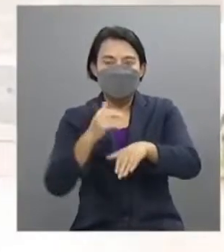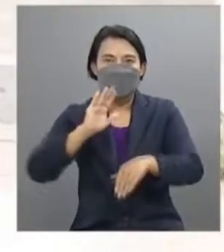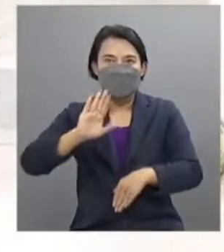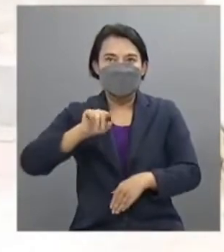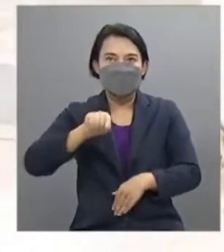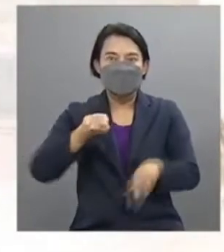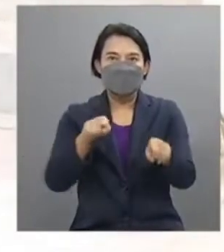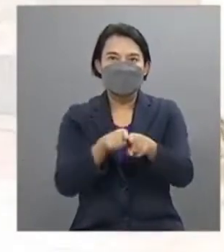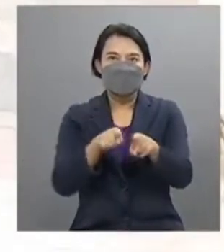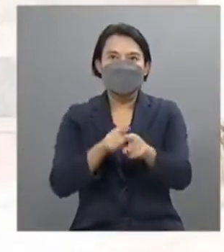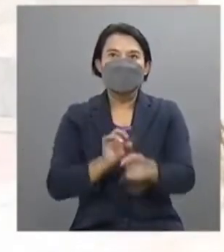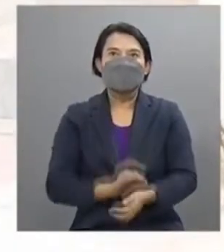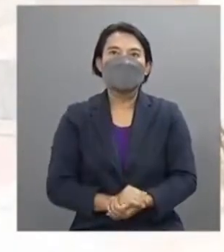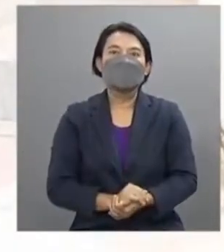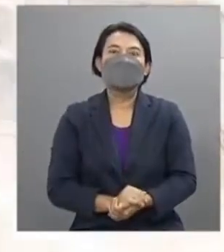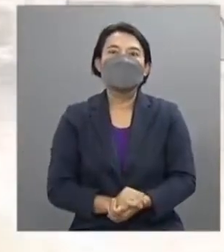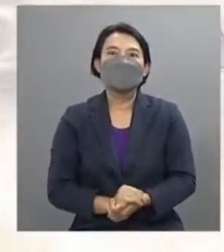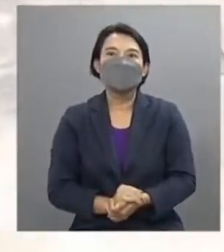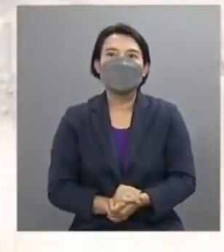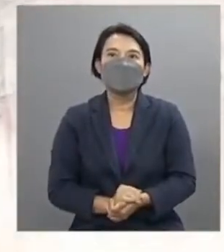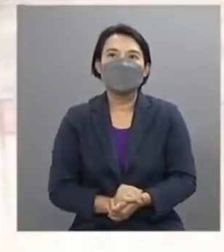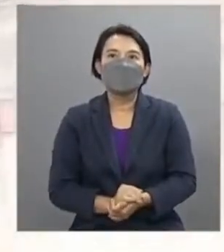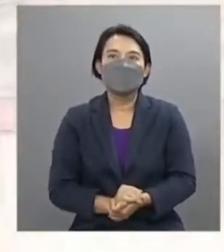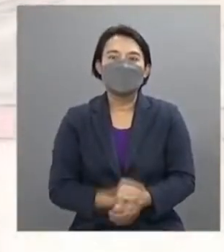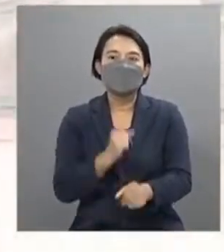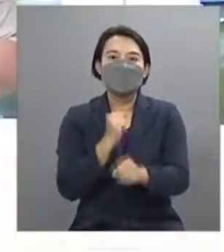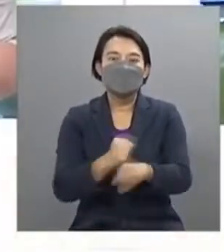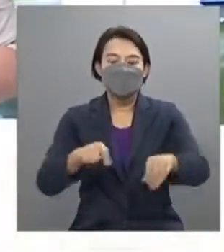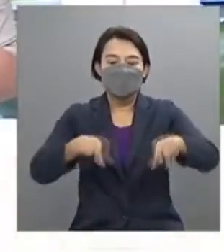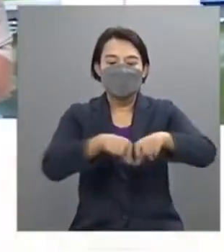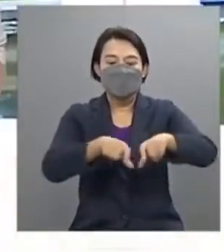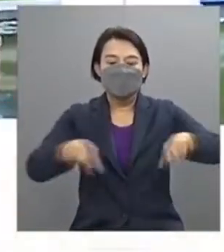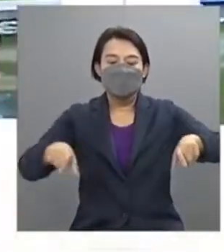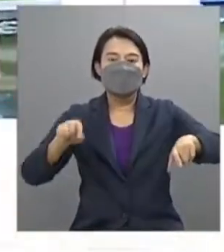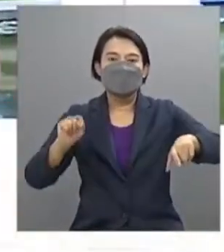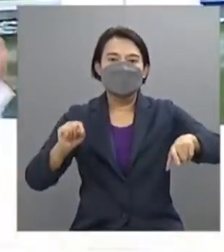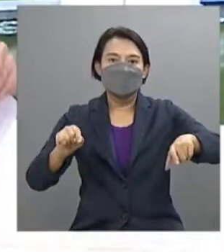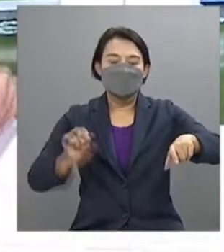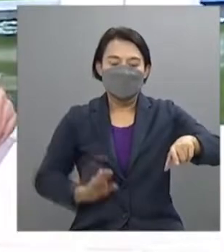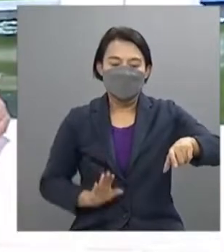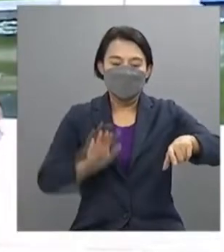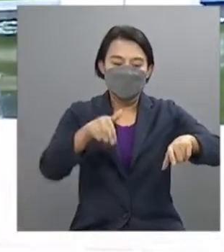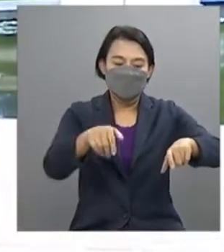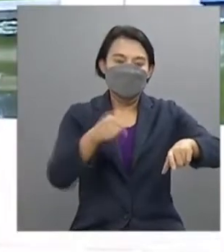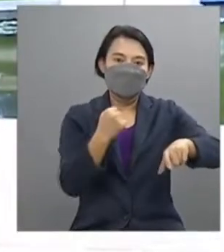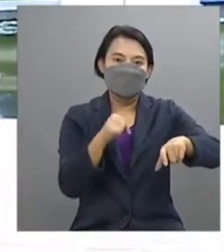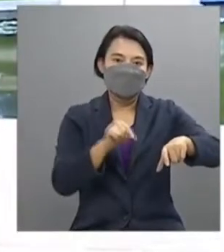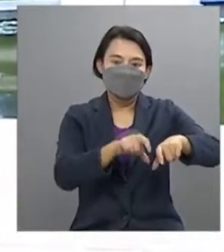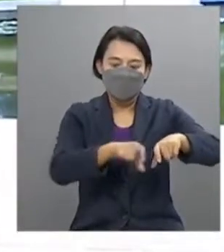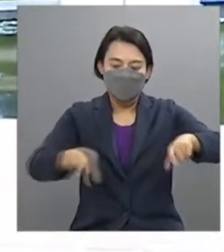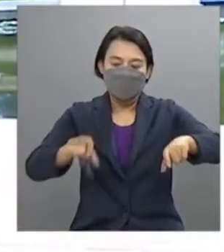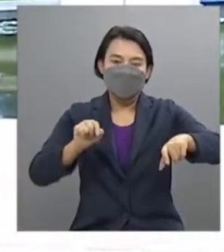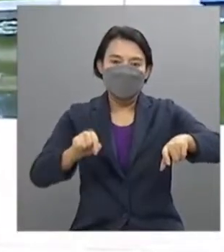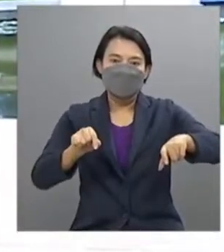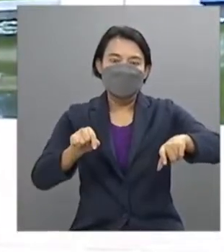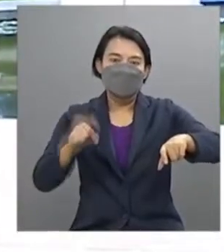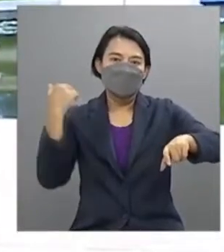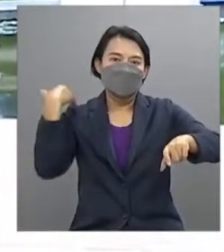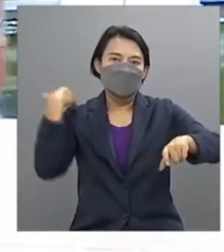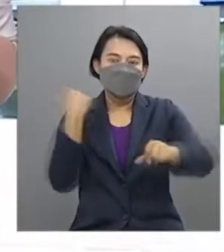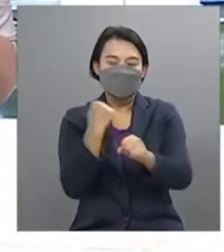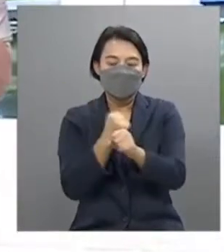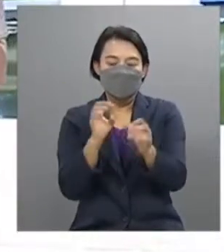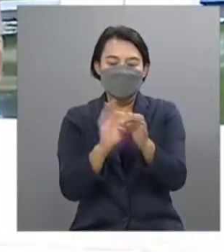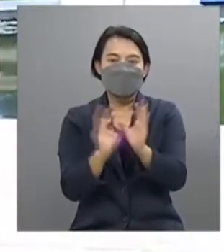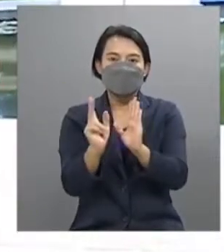จริงๆอะเวลาติดตั้งลูกระนาดอะค่ะคุณผู้ชมคะเขาจะมีกฎเกณฑ์นะคะมีกติกาอยู่มีลักษณะทางกายภาพที่ควบคุมอยู่